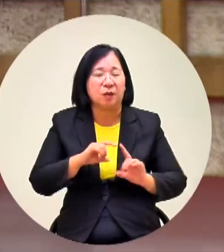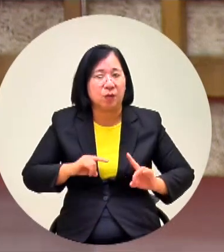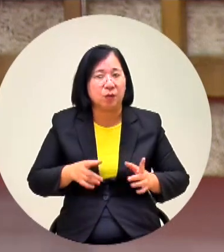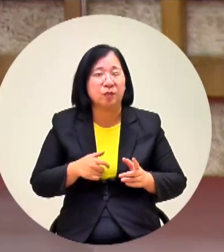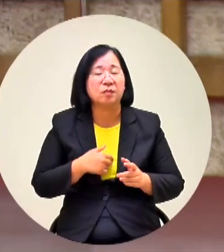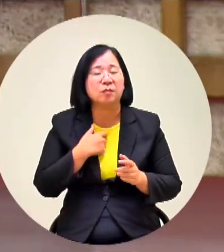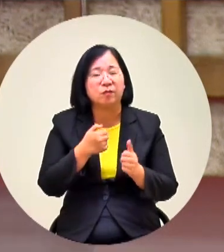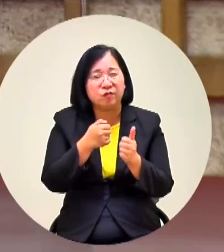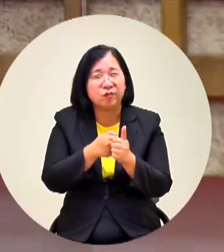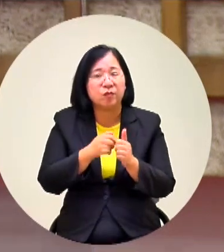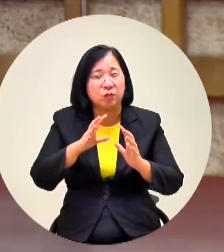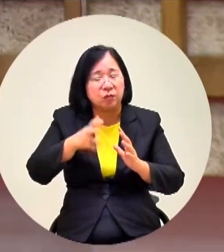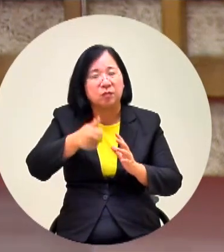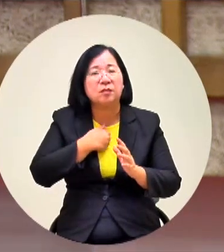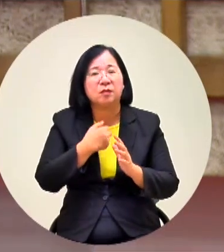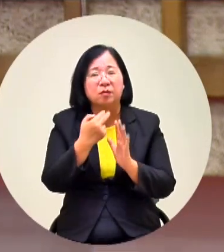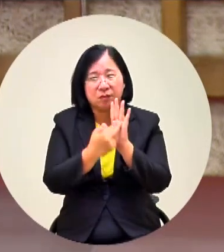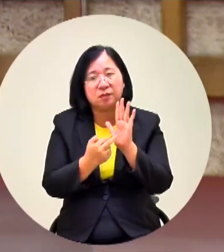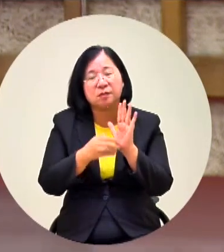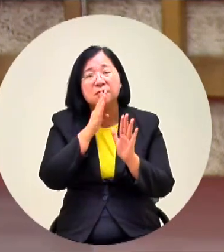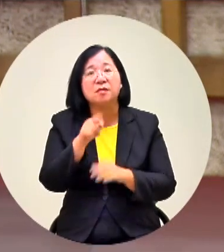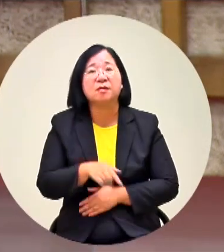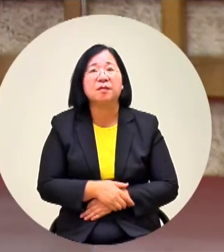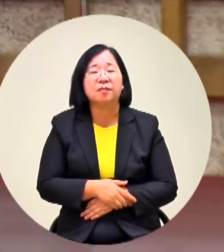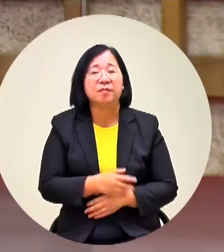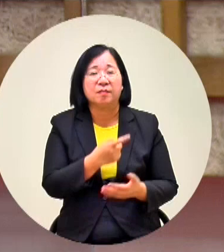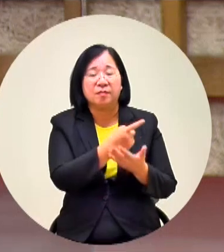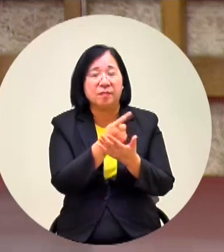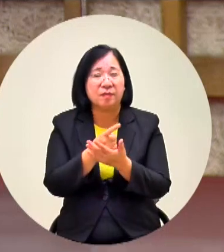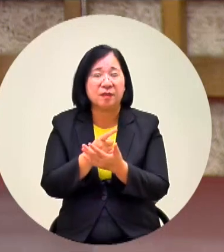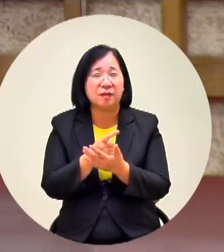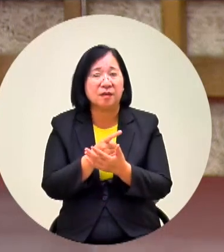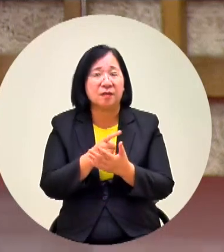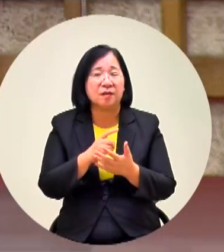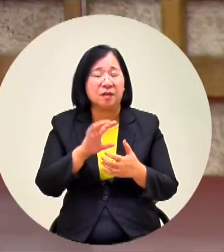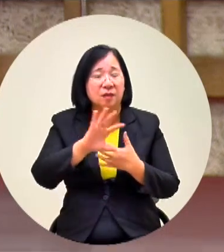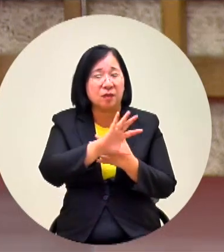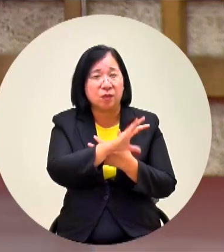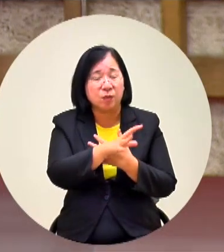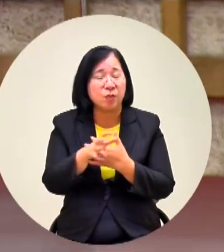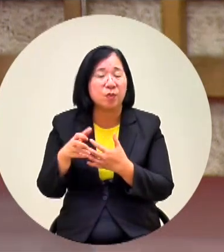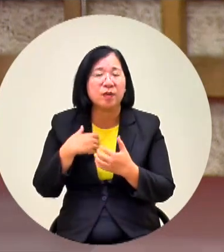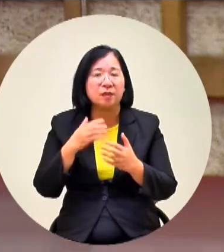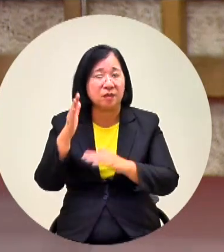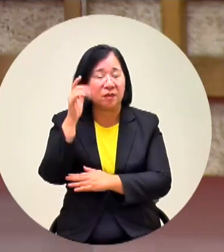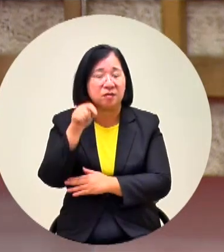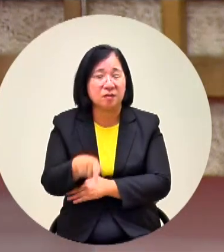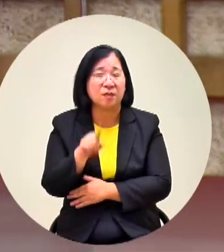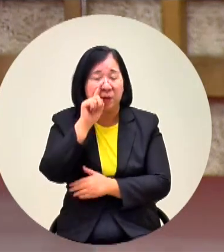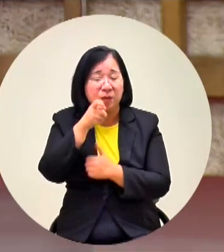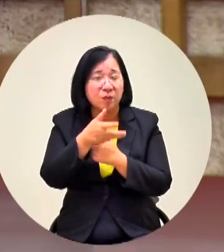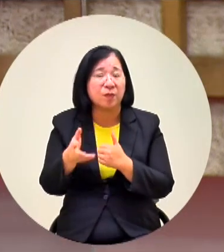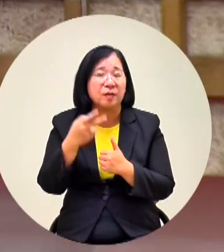国政府纷纷在讨论这种空污的问题，怎么样使用再生能源问题的时候，我